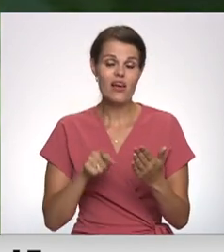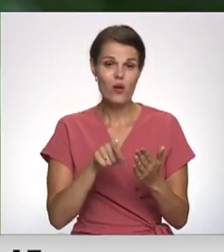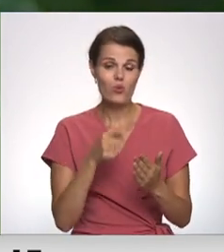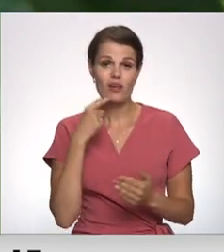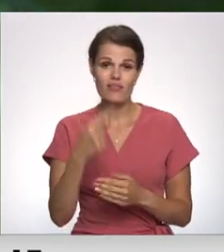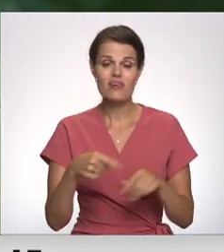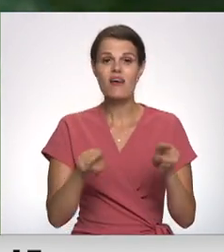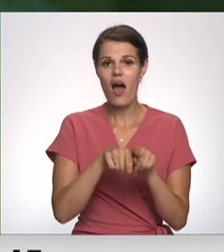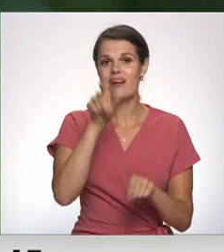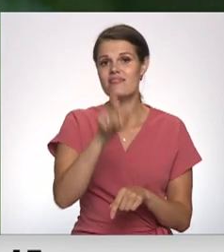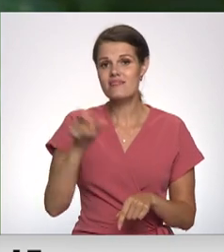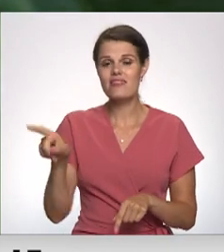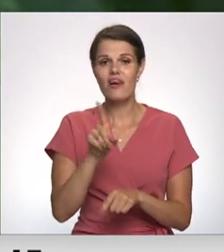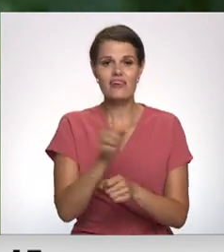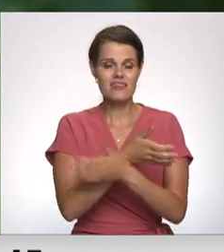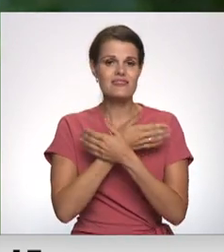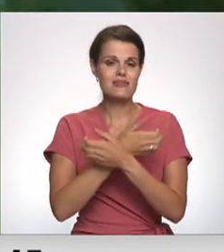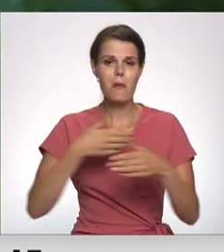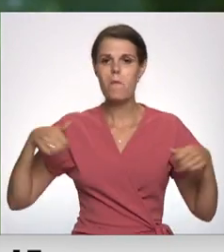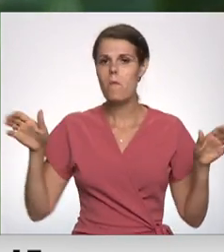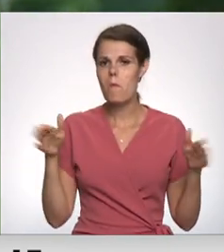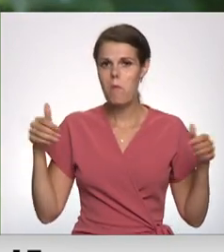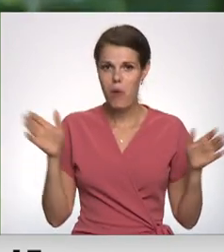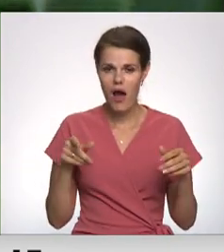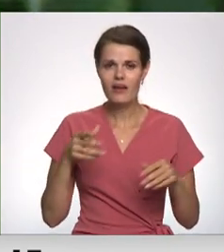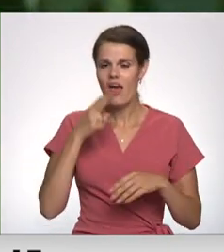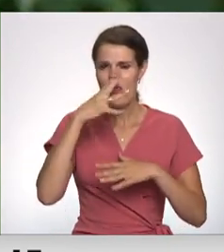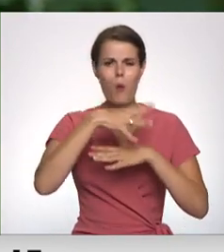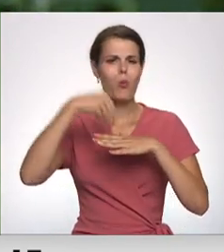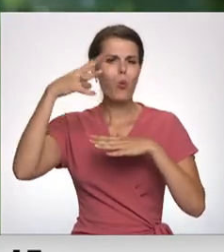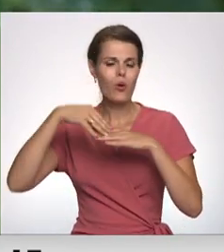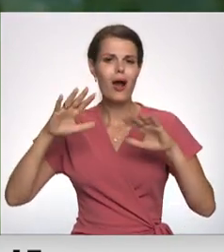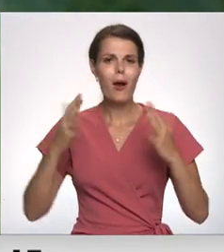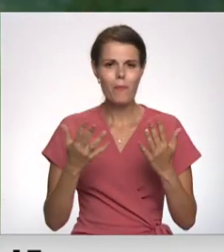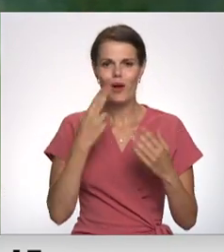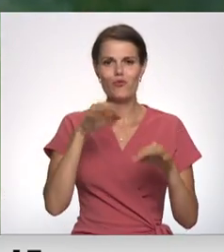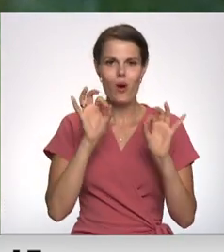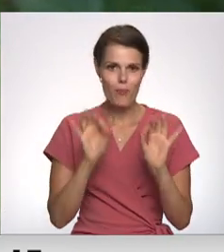ka arī cilvēkiem ir spārni. Viņi tie spārni ne no pūkām un spalvām, bet no